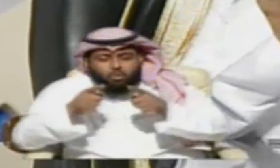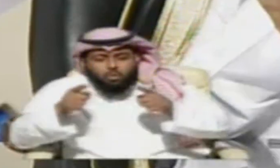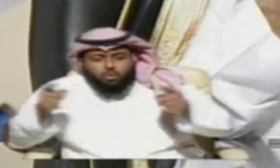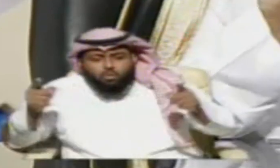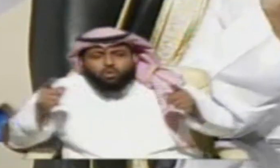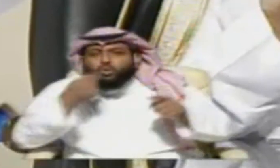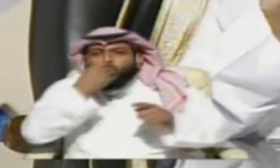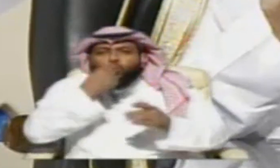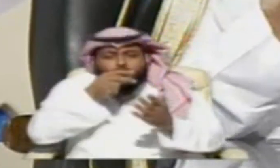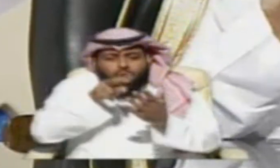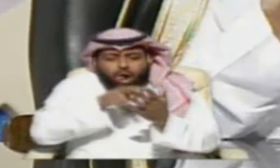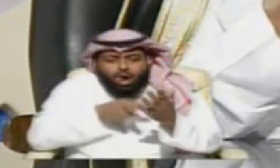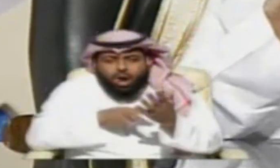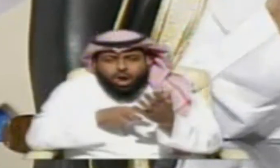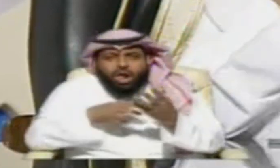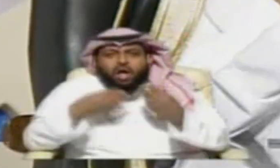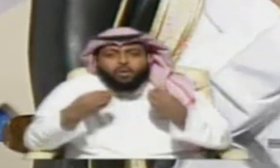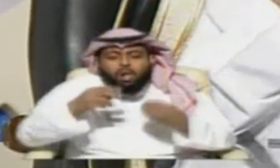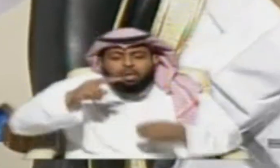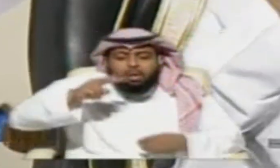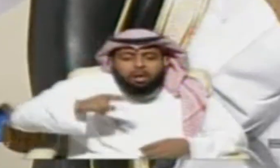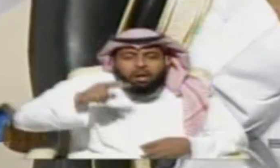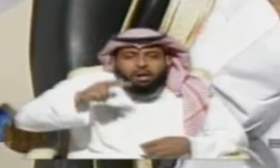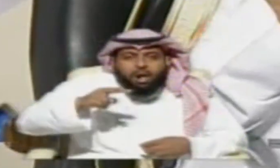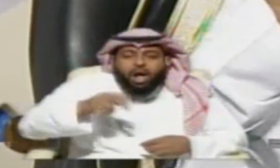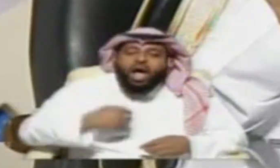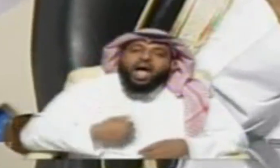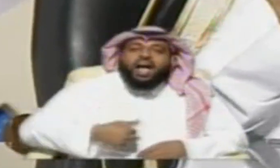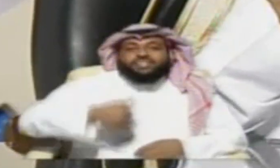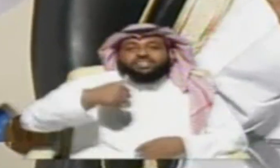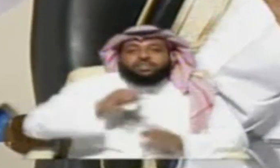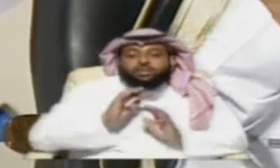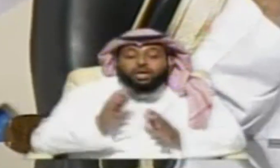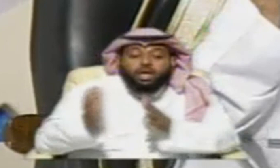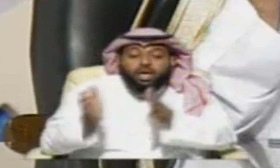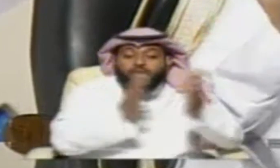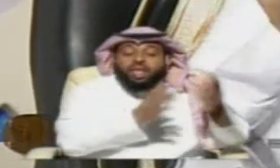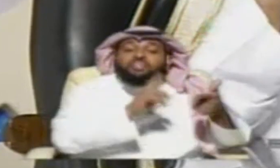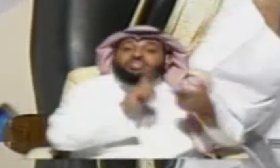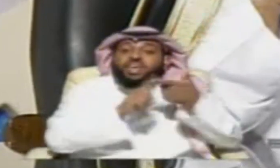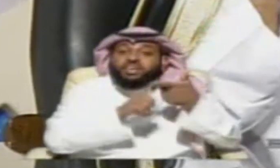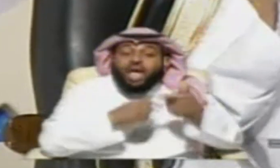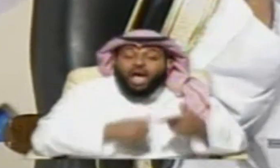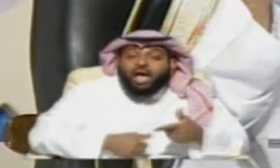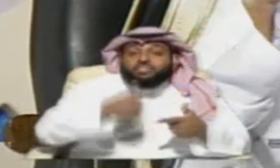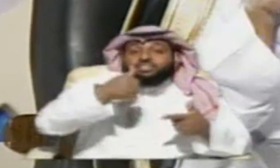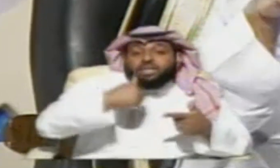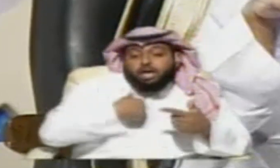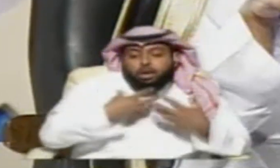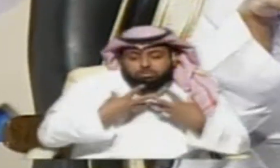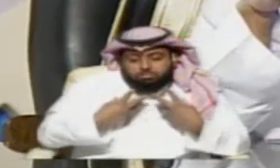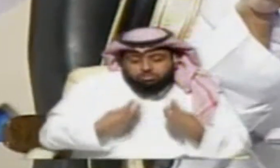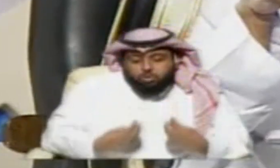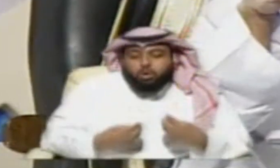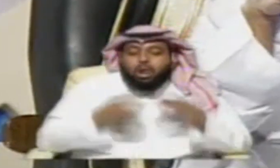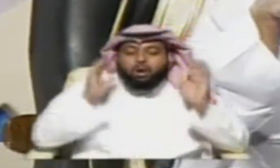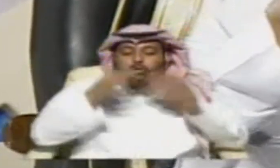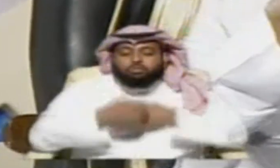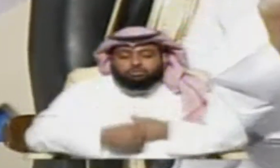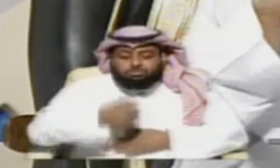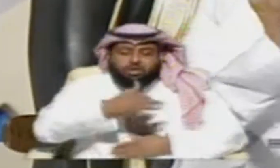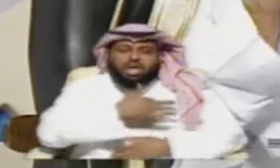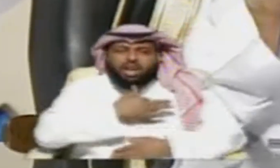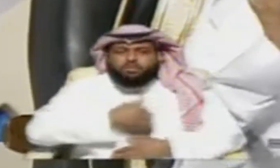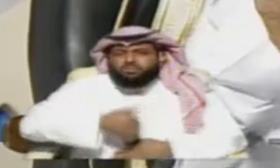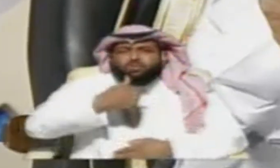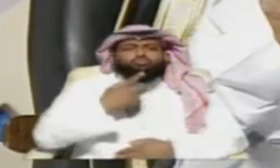الصلاة ويقلل من الركعات فهذا أفضل. أما إذا كان الأخشع له والأصلح لقلبه